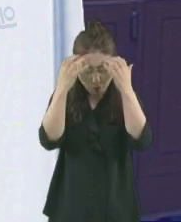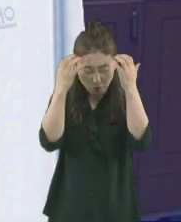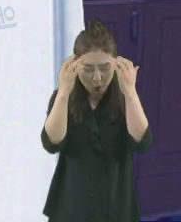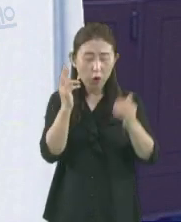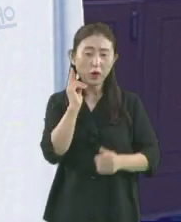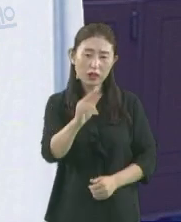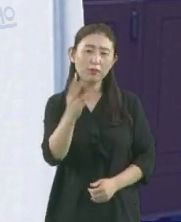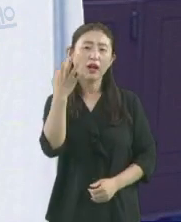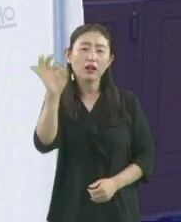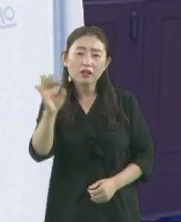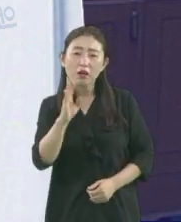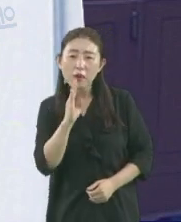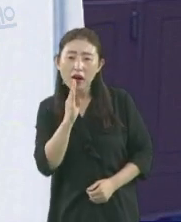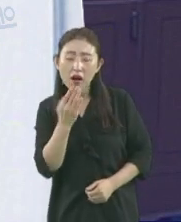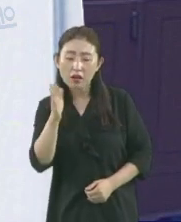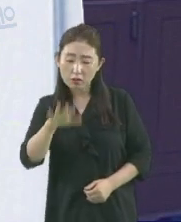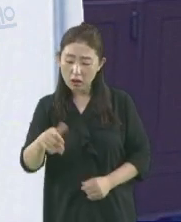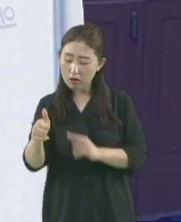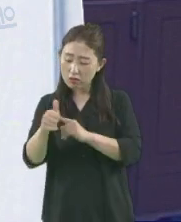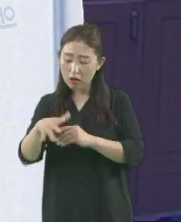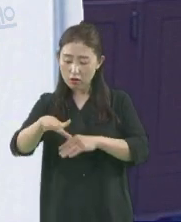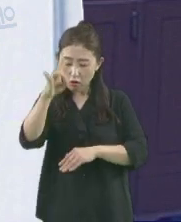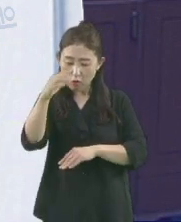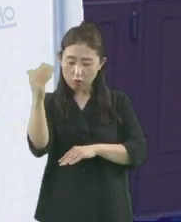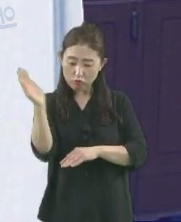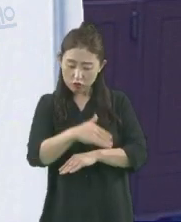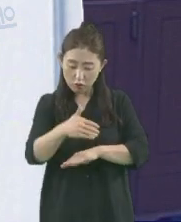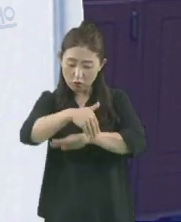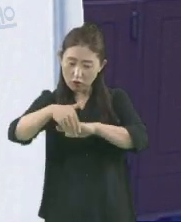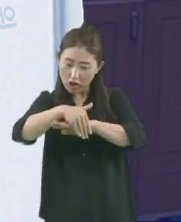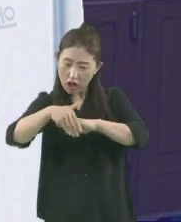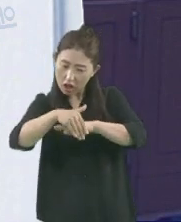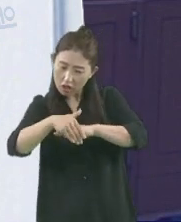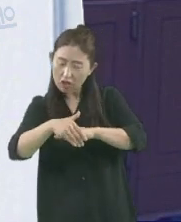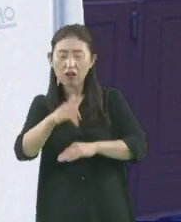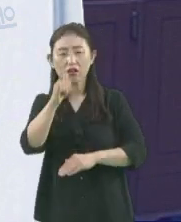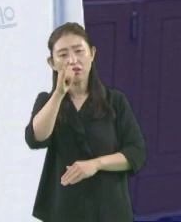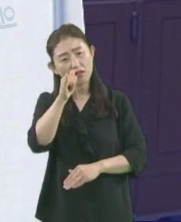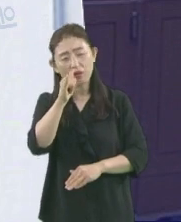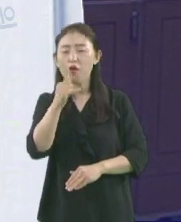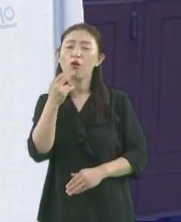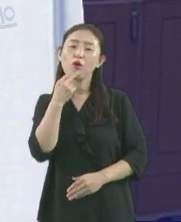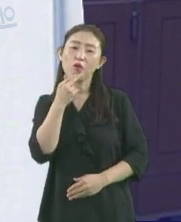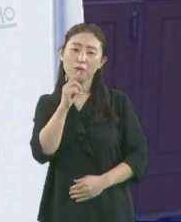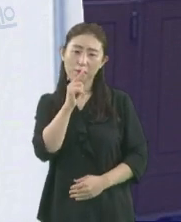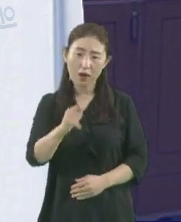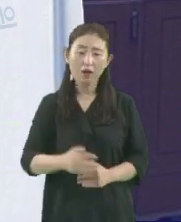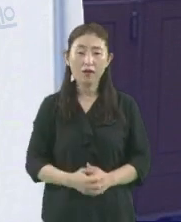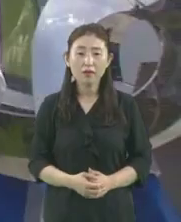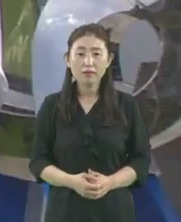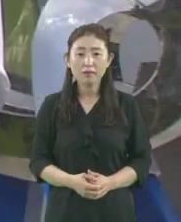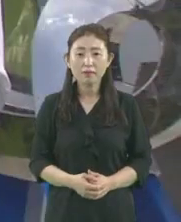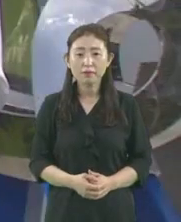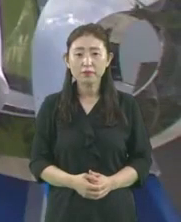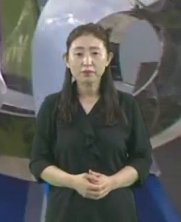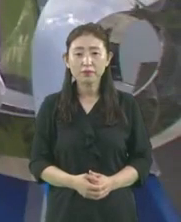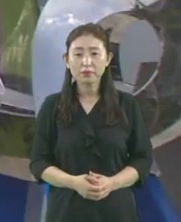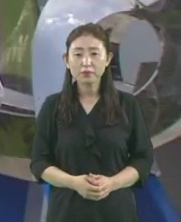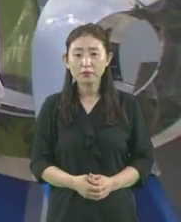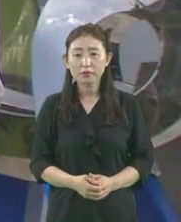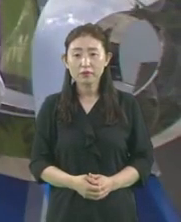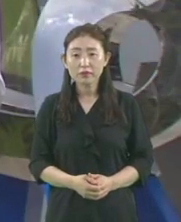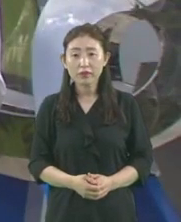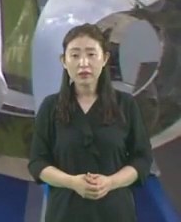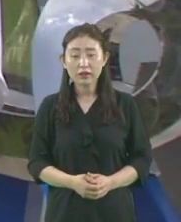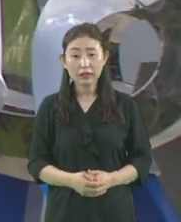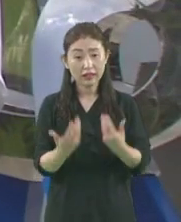수 없다면서도 처음부터 살해할 의도가 있는지 단정하기 어렵다며 이같이 판시했습니다. 재판부는